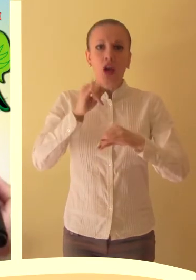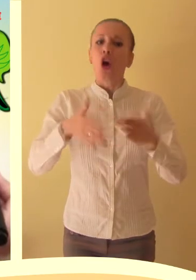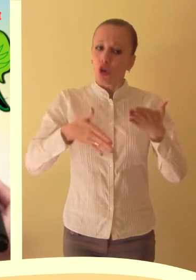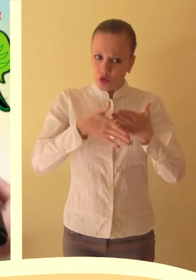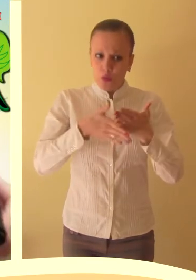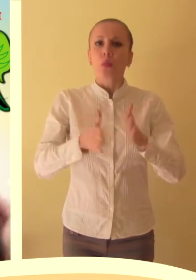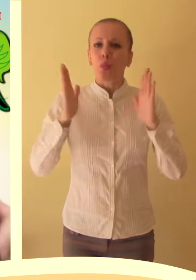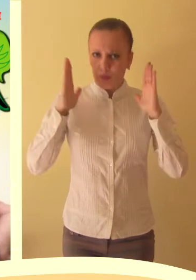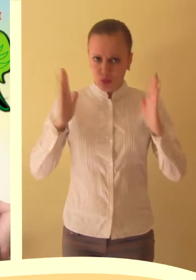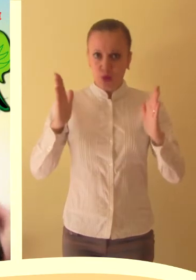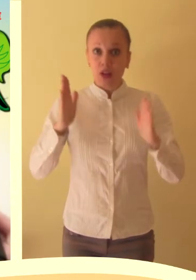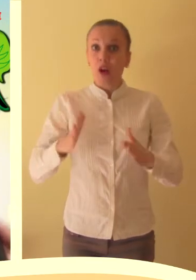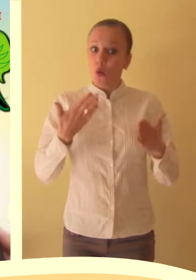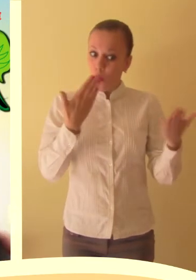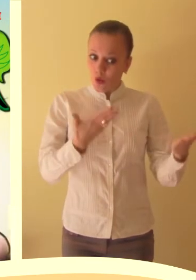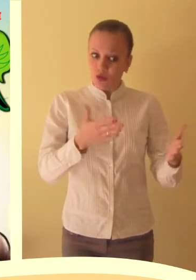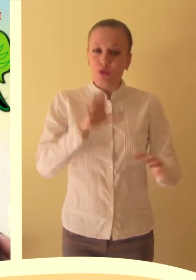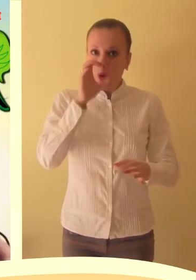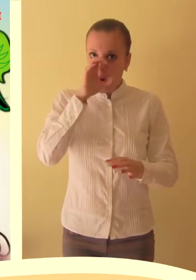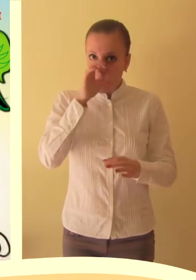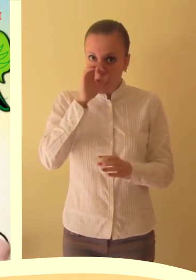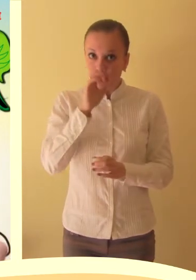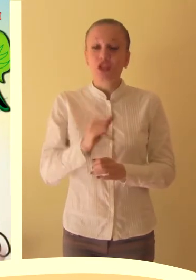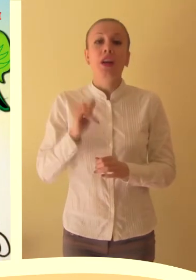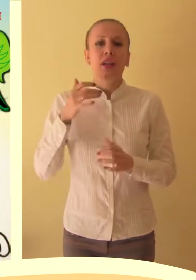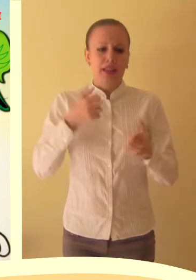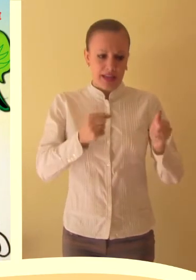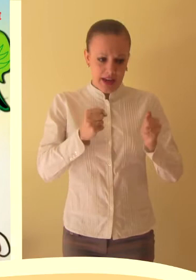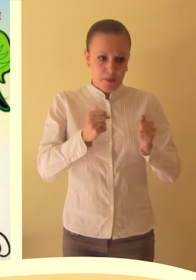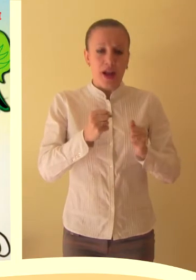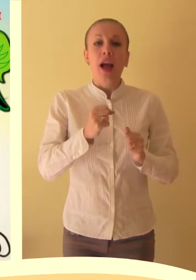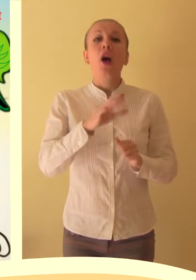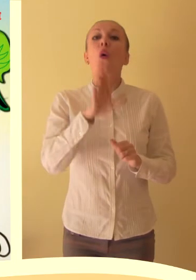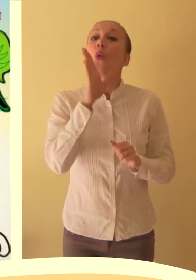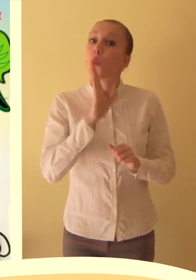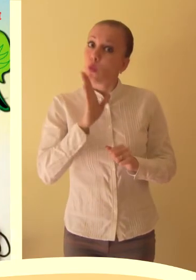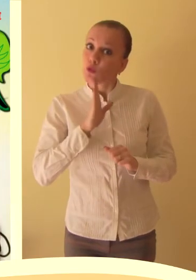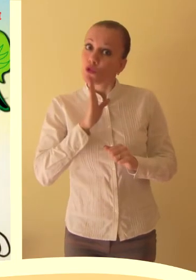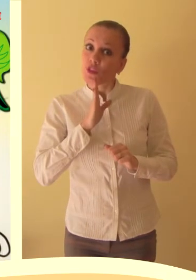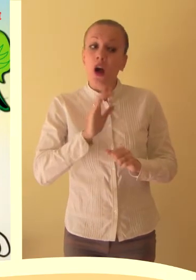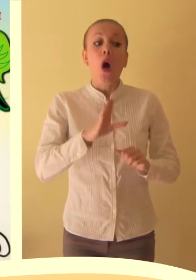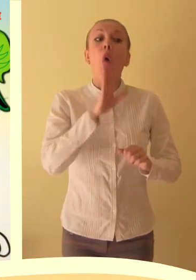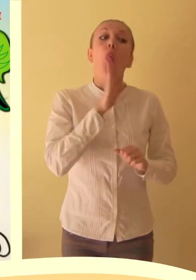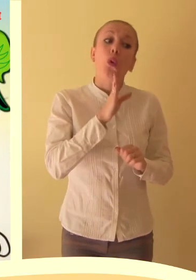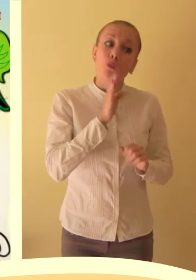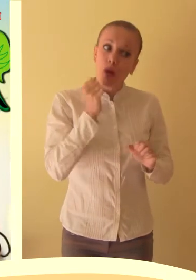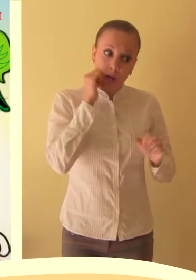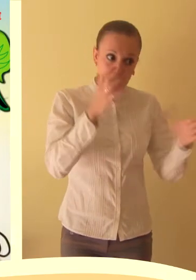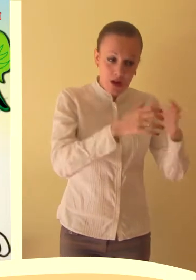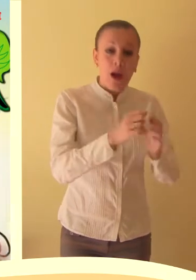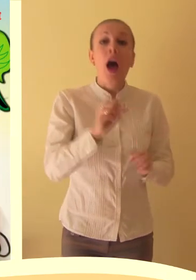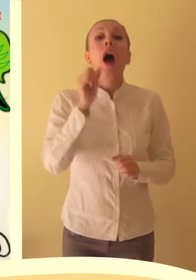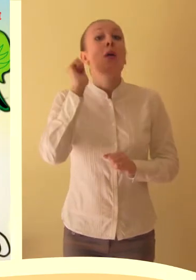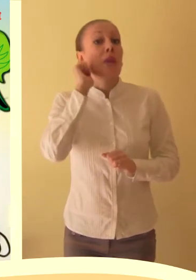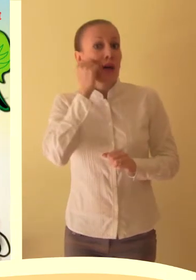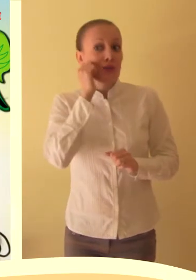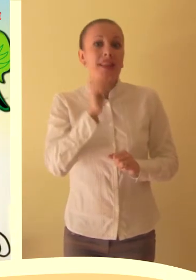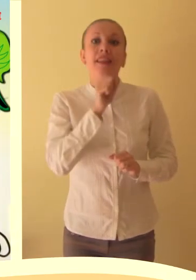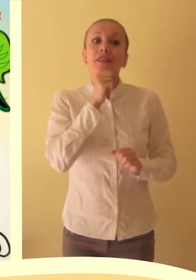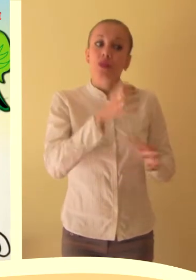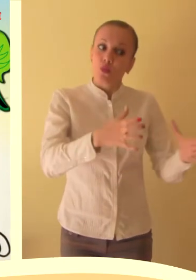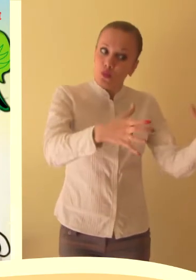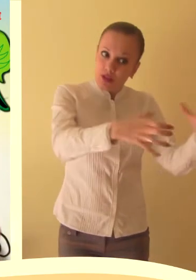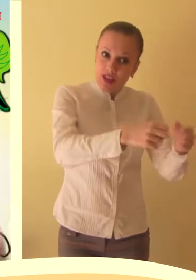родині, й допомогти повинно І ось собачка жучка тримається онучки Онученька бабусі,